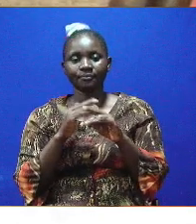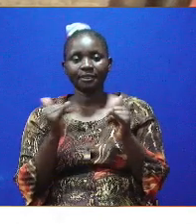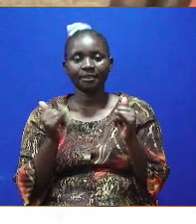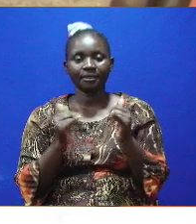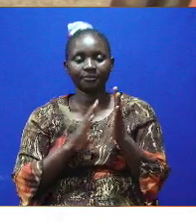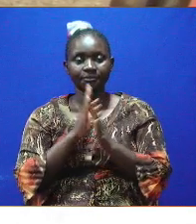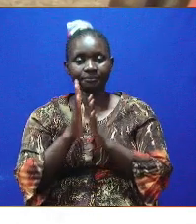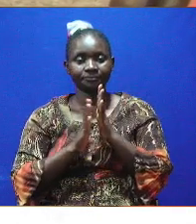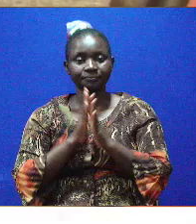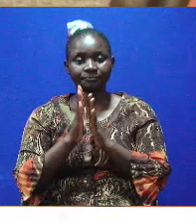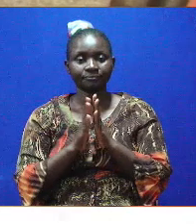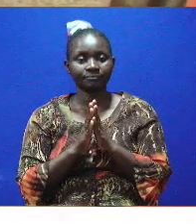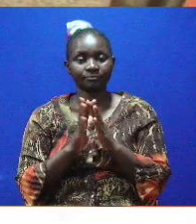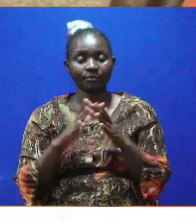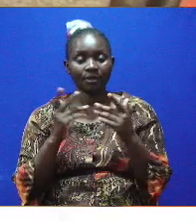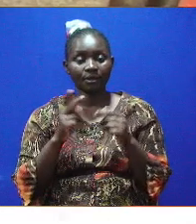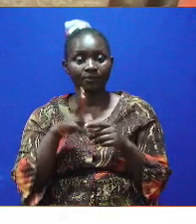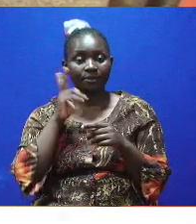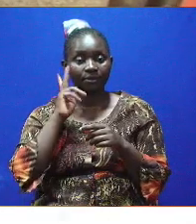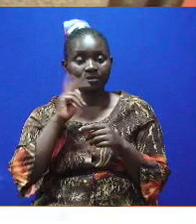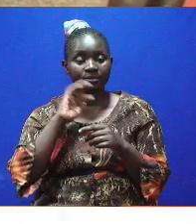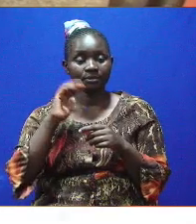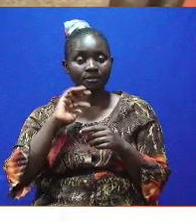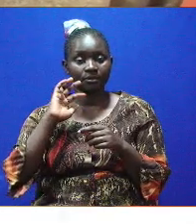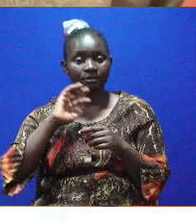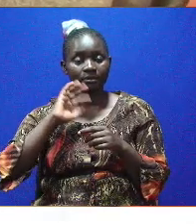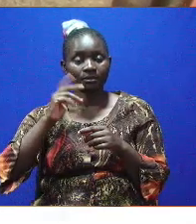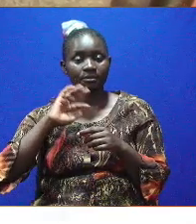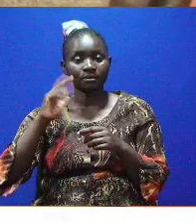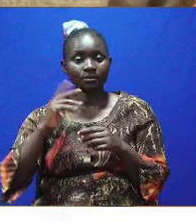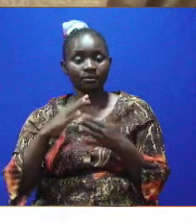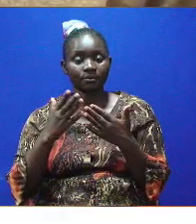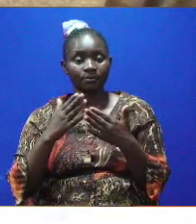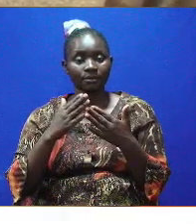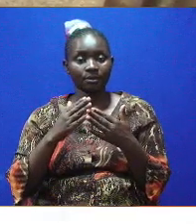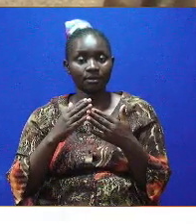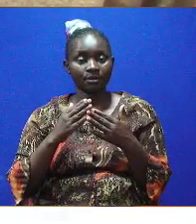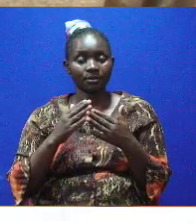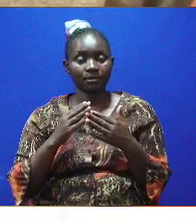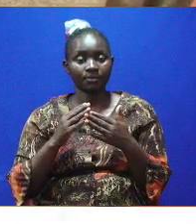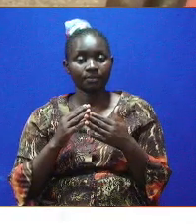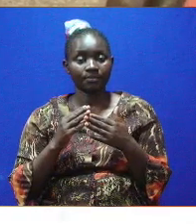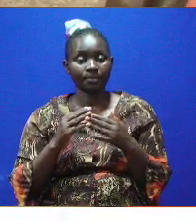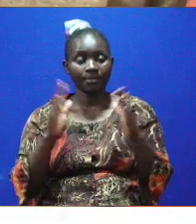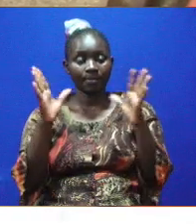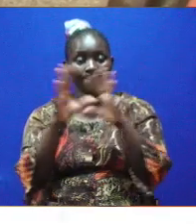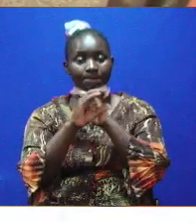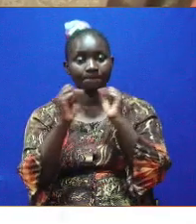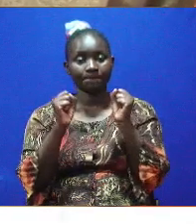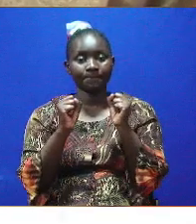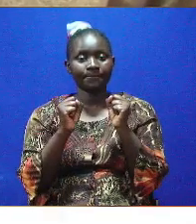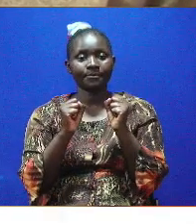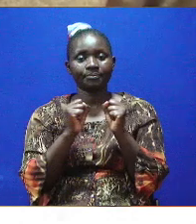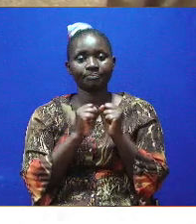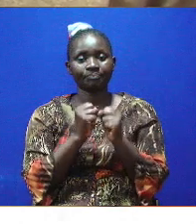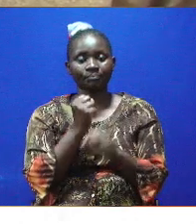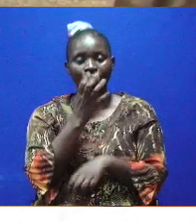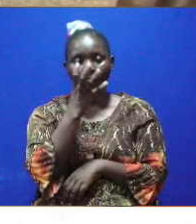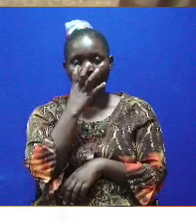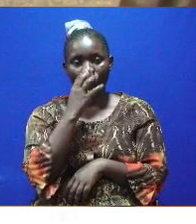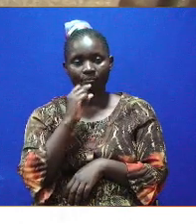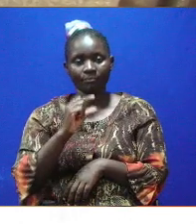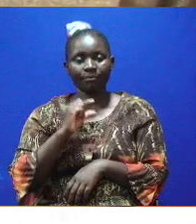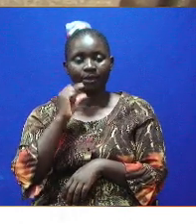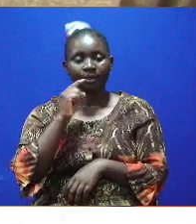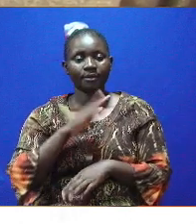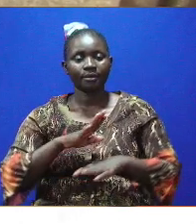kuivanga na Kisi County egere torole na president yetu Ruto onyolile chikura chisa